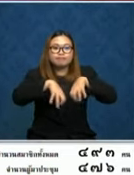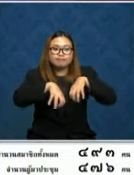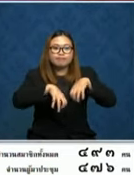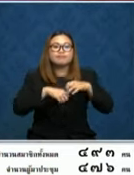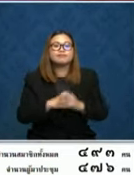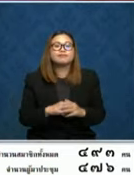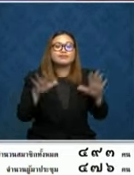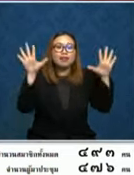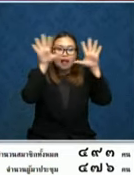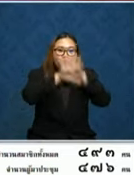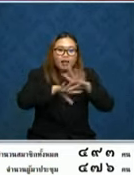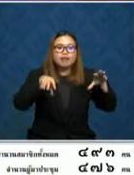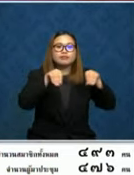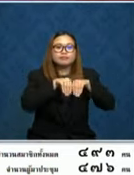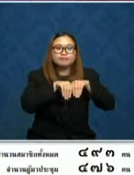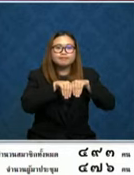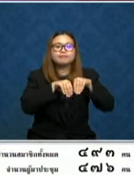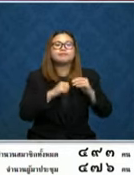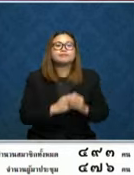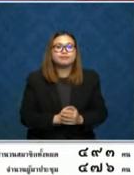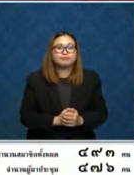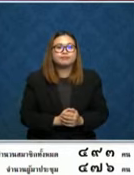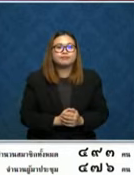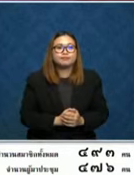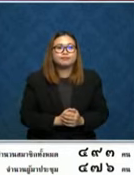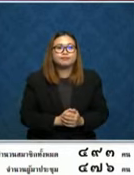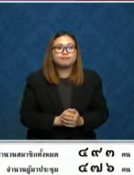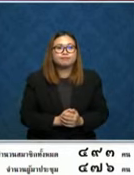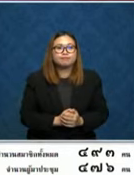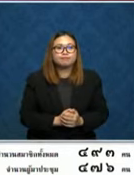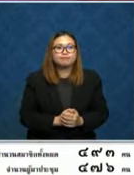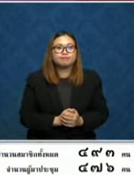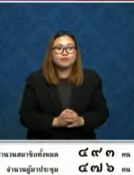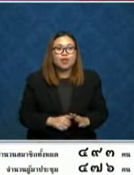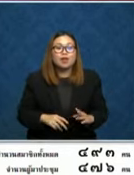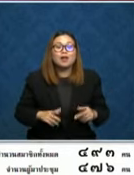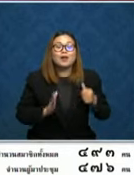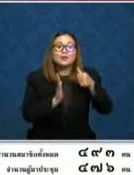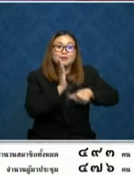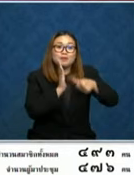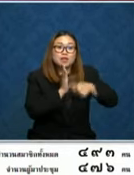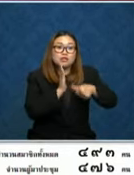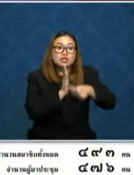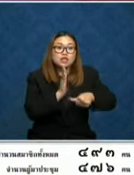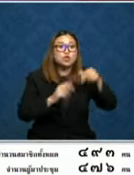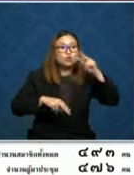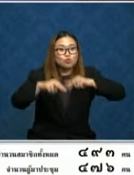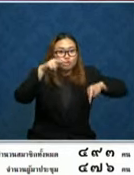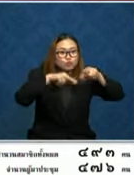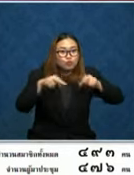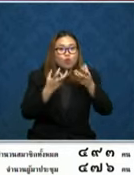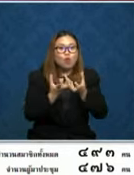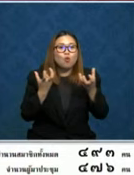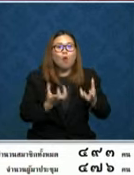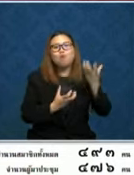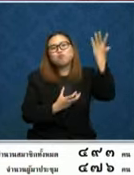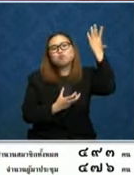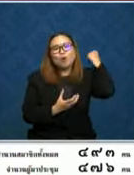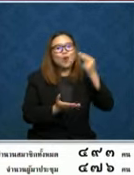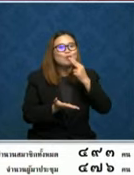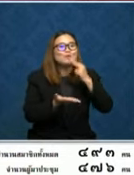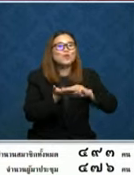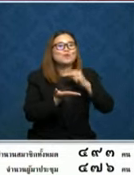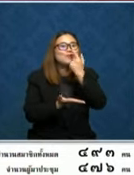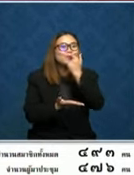ที่ใกล้เคียงคล้ายๆกันนะครับกรมศุลกากรเนี่ยเขาจะใช้วิธีการยื่นอุทธรณ์นะครับเดิมเนี่ยเป็นการส่งไปรษณีย์แบบตอบรับ